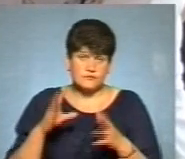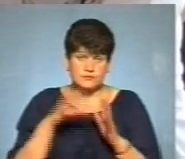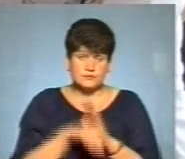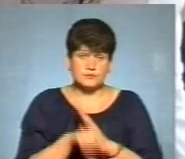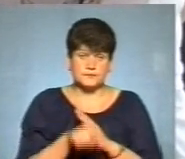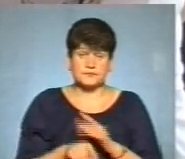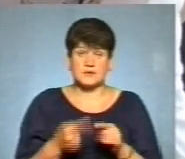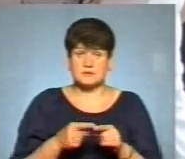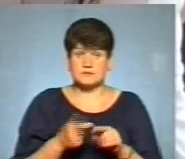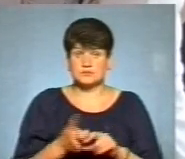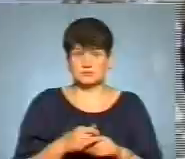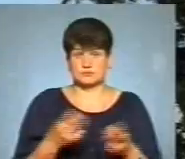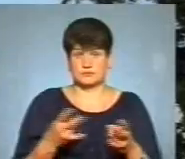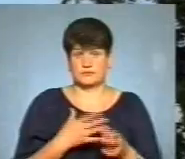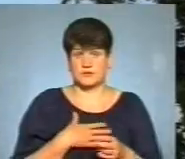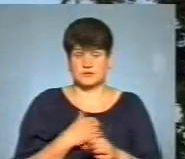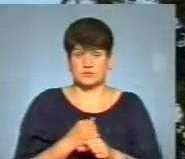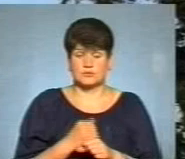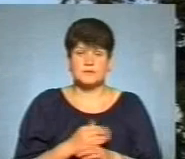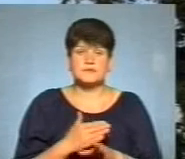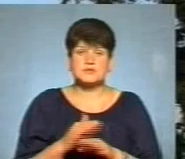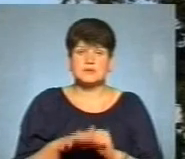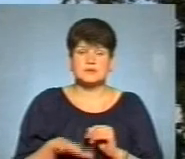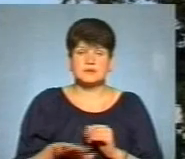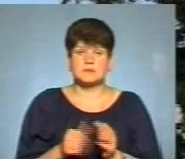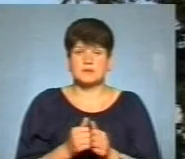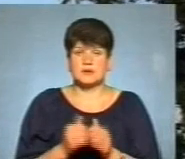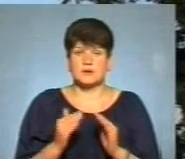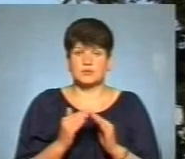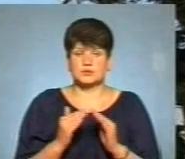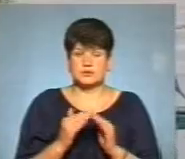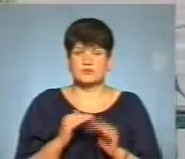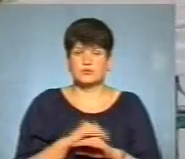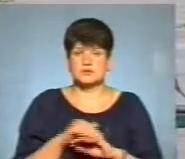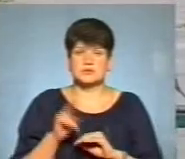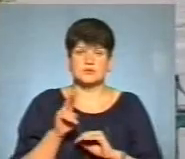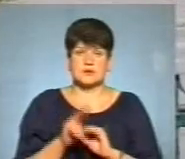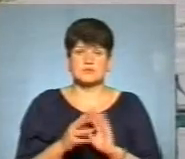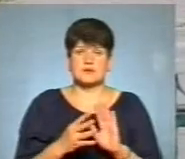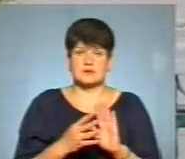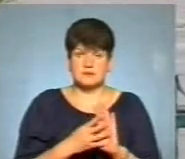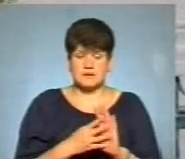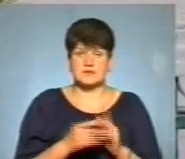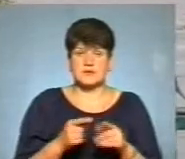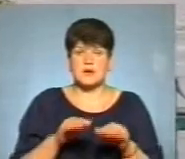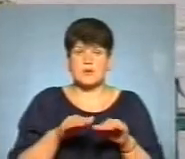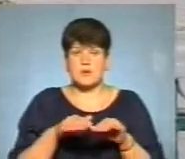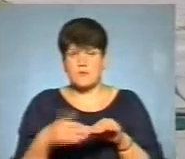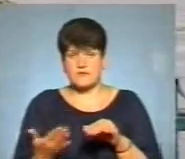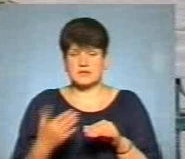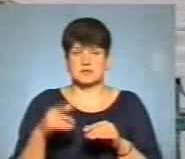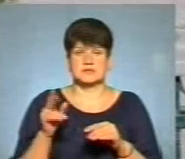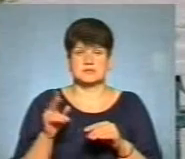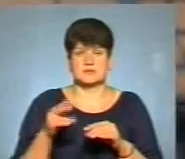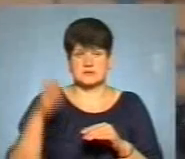нас він дуже необхідний в нашій роботі. Частину території біля будинку, що на вулиці Тролейбусна 9, де обвалилася стіна, обгородили